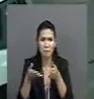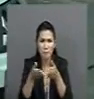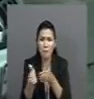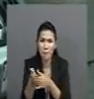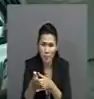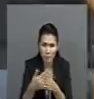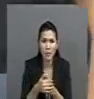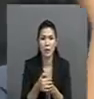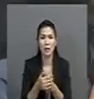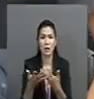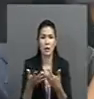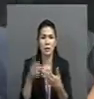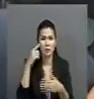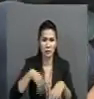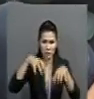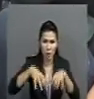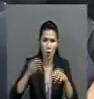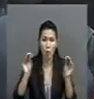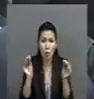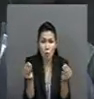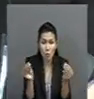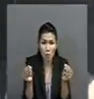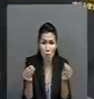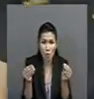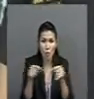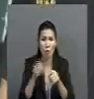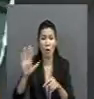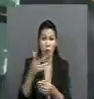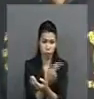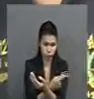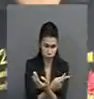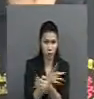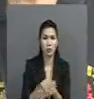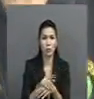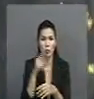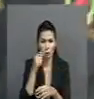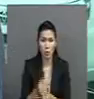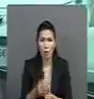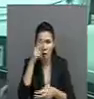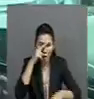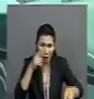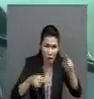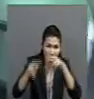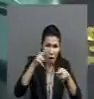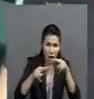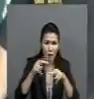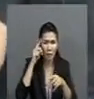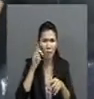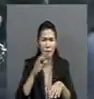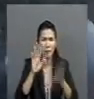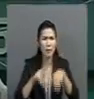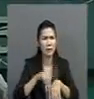งแล้วก็บรรดาสถานีวิทยุประมงชายฝั่งของจังหวัดภูเก็ตให้ไปติดตามค้นหาประมาณ